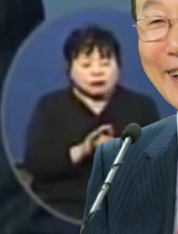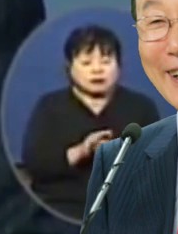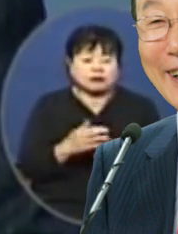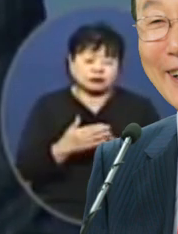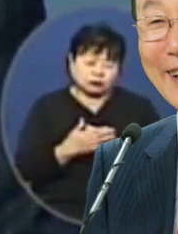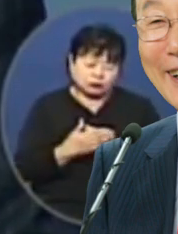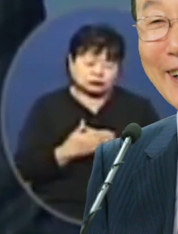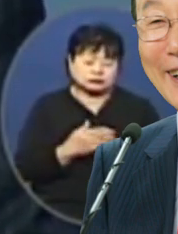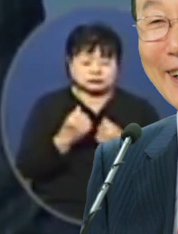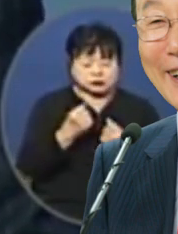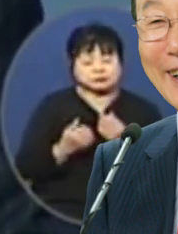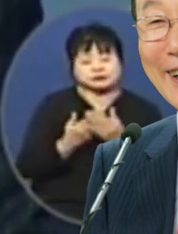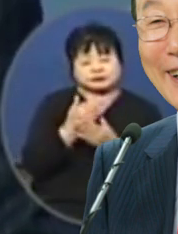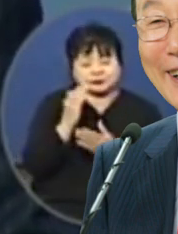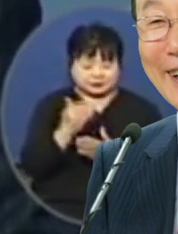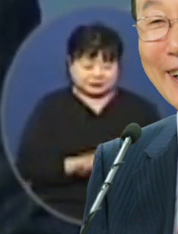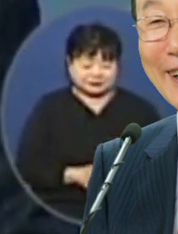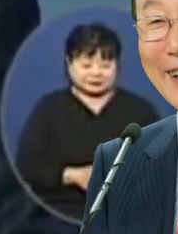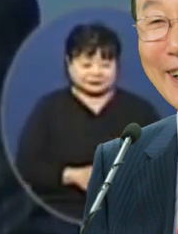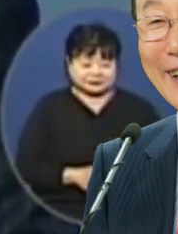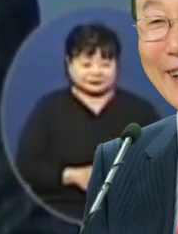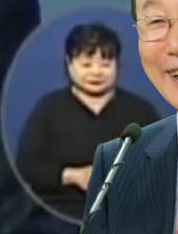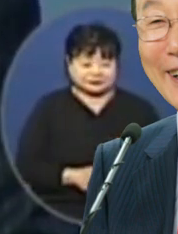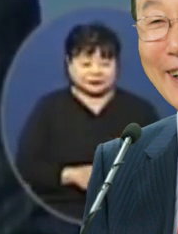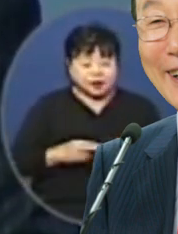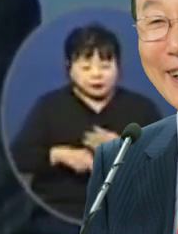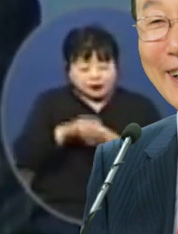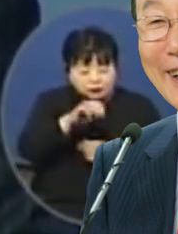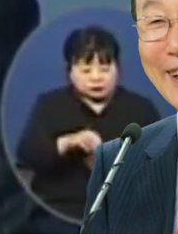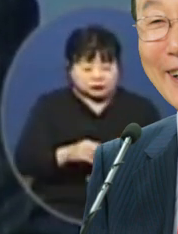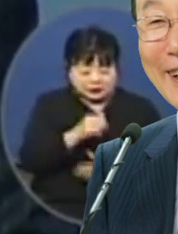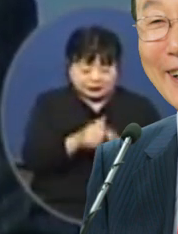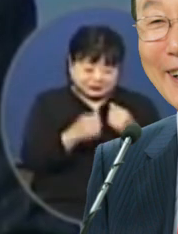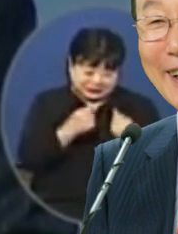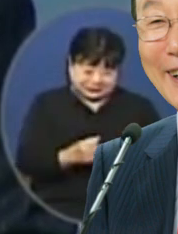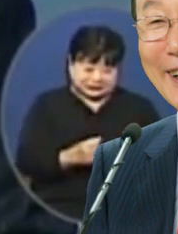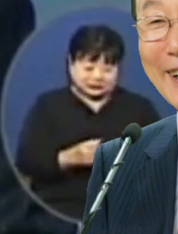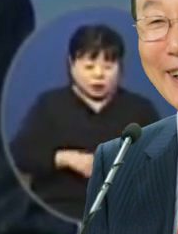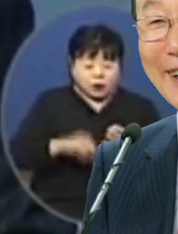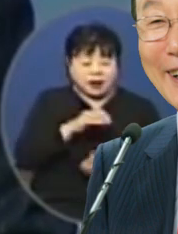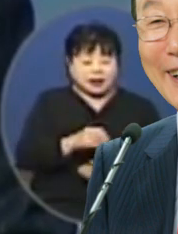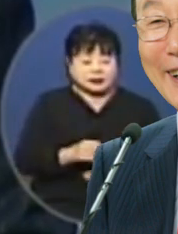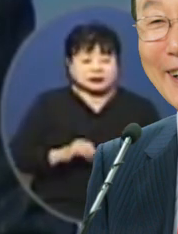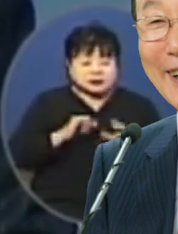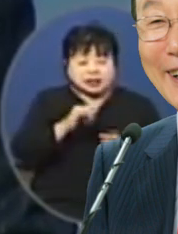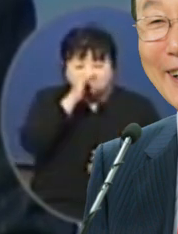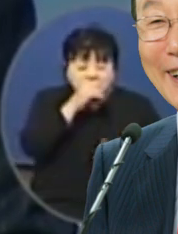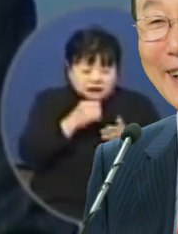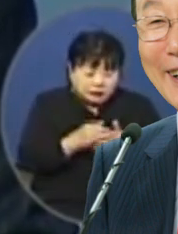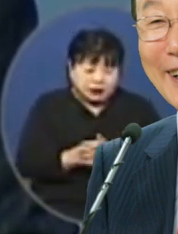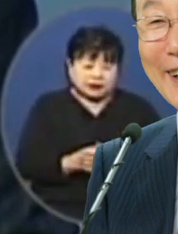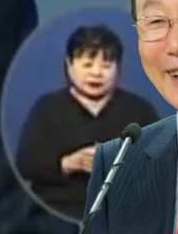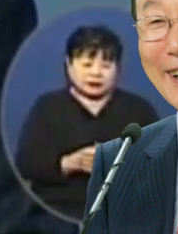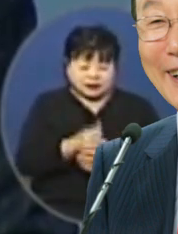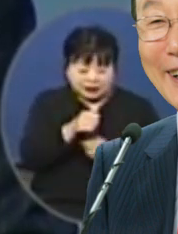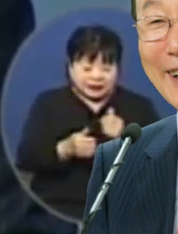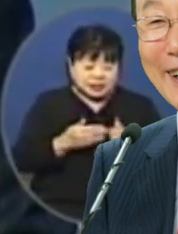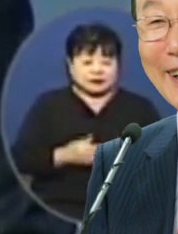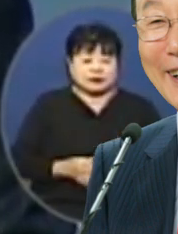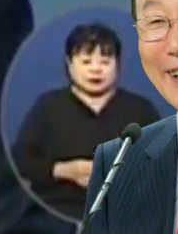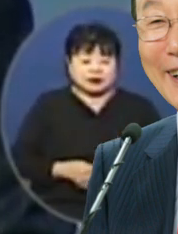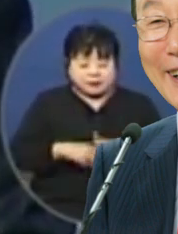되고 힘이 되는 것입니다. 왜 피란처 되신 하나님이 계시냐? 환난이 세상에 있기 때문에 하나님은